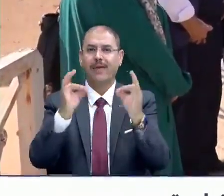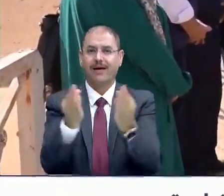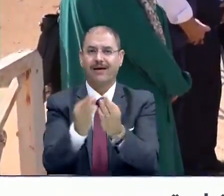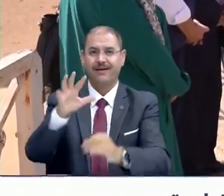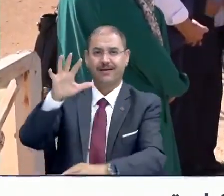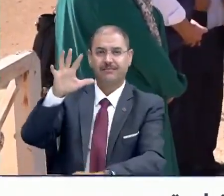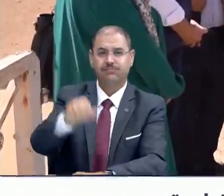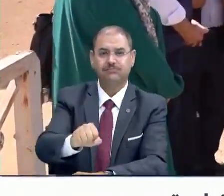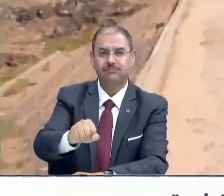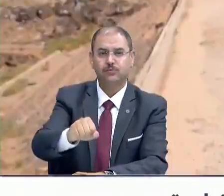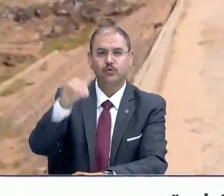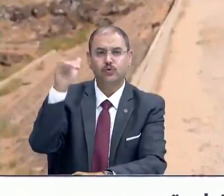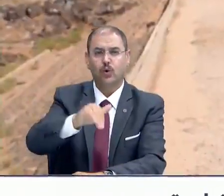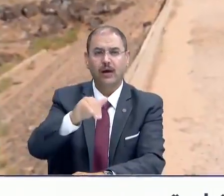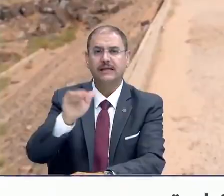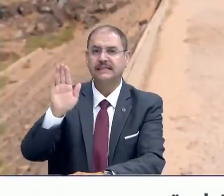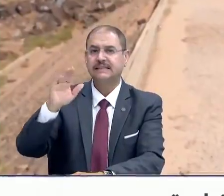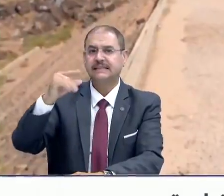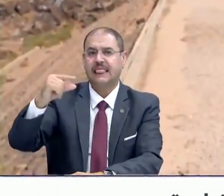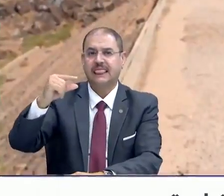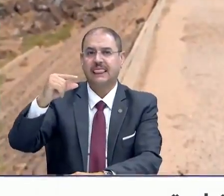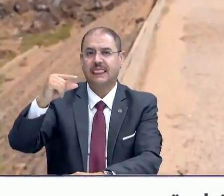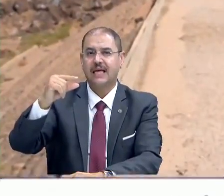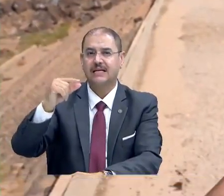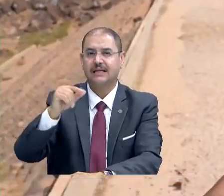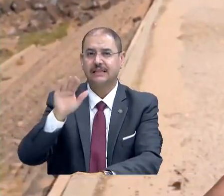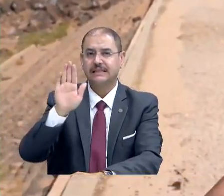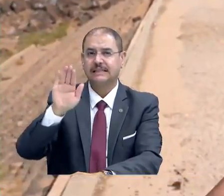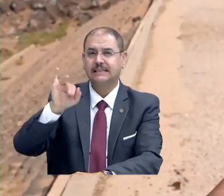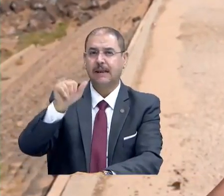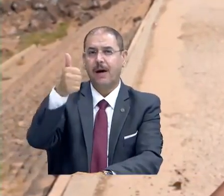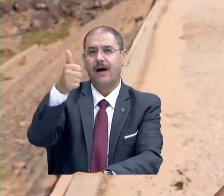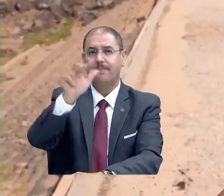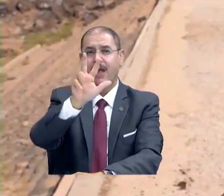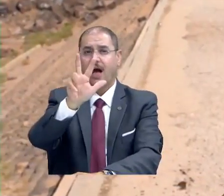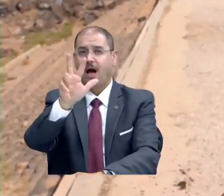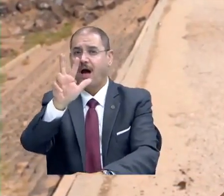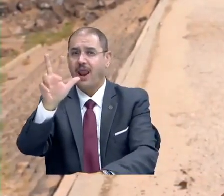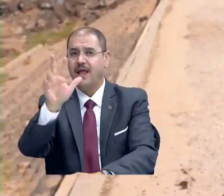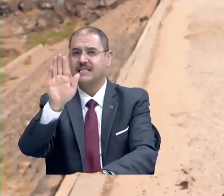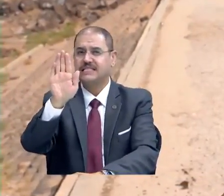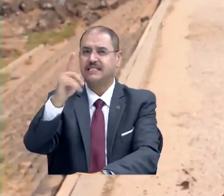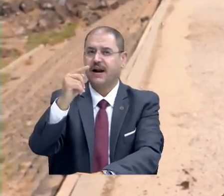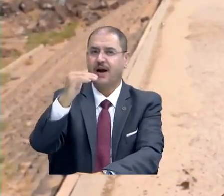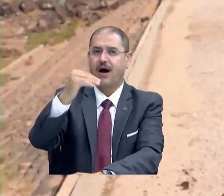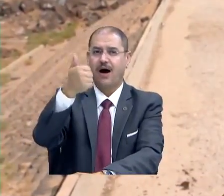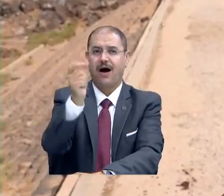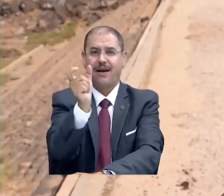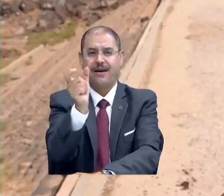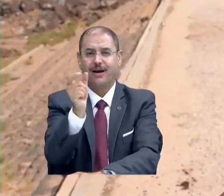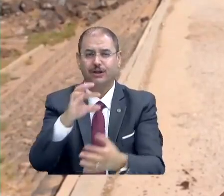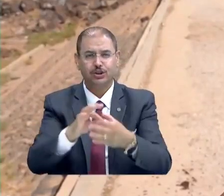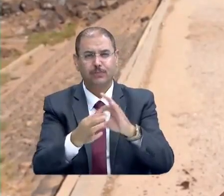متعدده الاغراض توجيهات دوله الرئيس لتاسيس ودراسه وتاسيس جمعيه تعاونيه ل ابناء